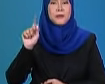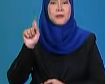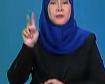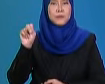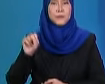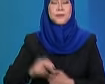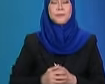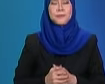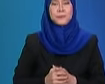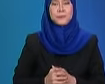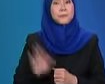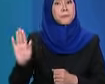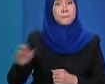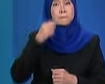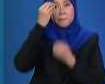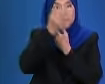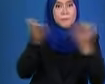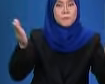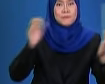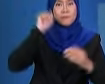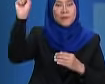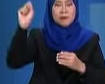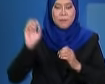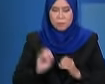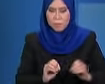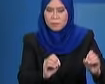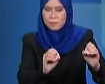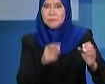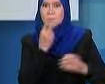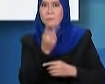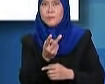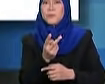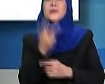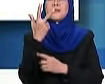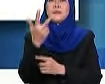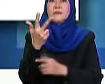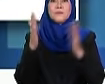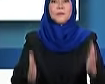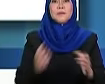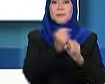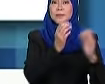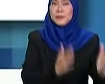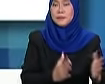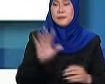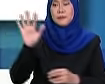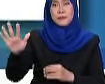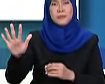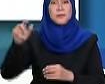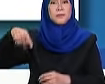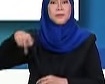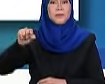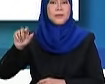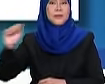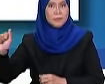jesel sabar dalam satu kenyataan memaklumkan operasi yang disertai tiga kaki tangannya dan lima anggota